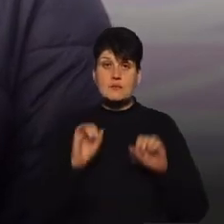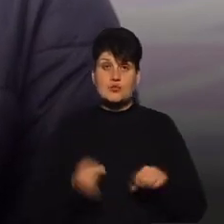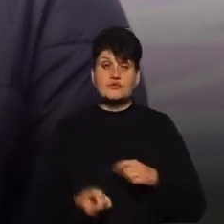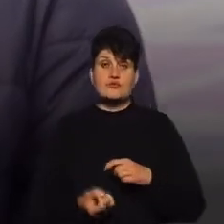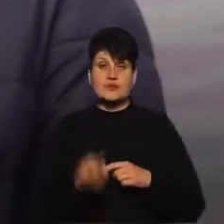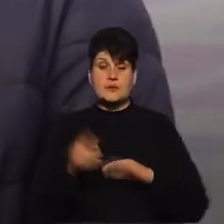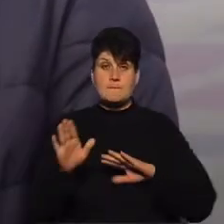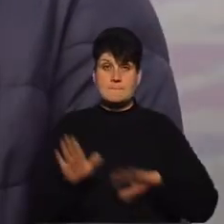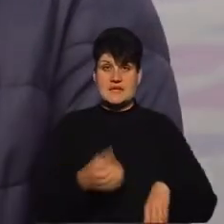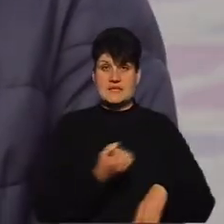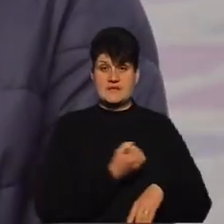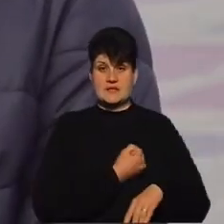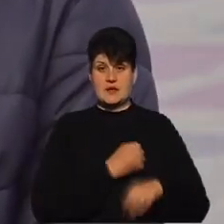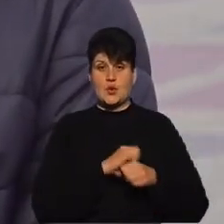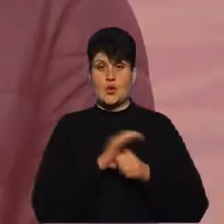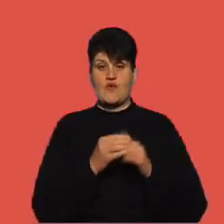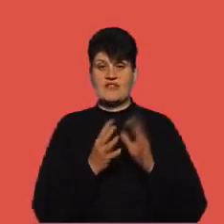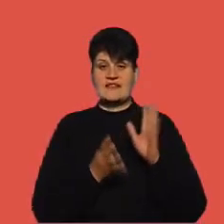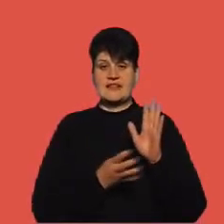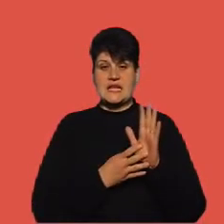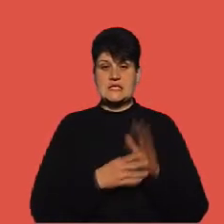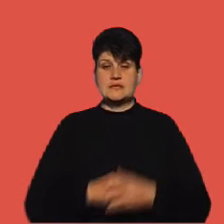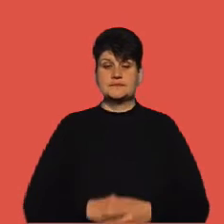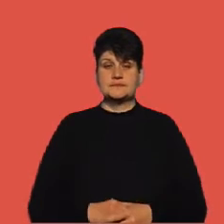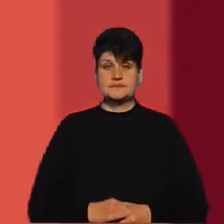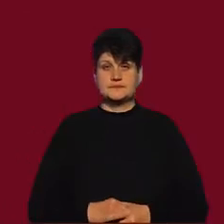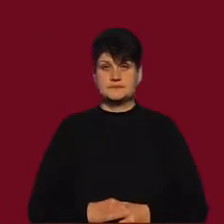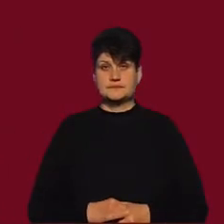вакцинації COVID-19?